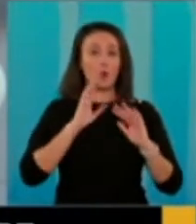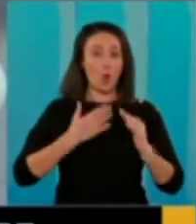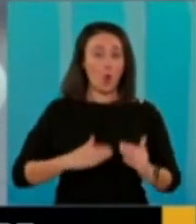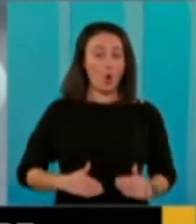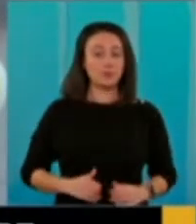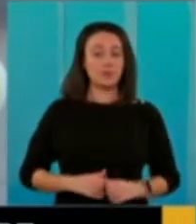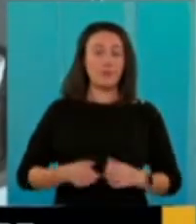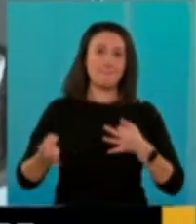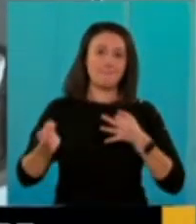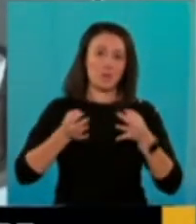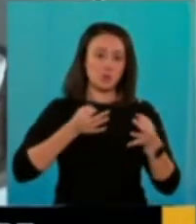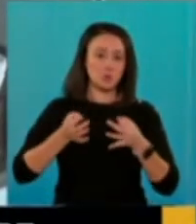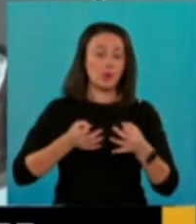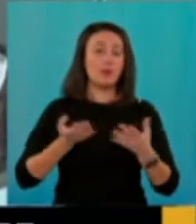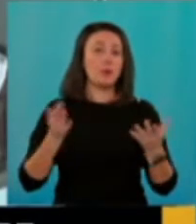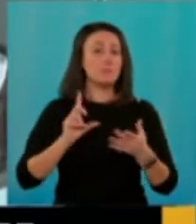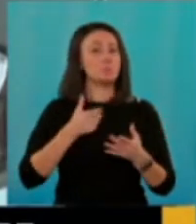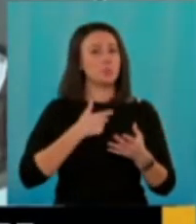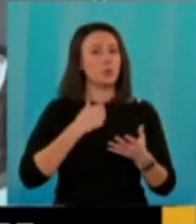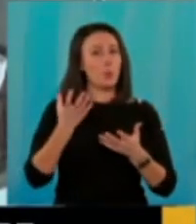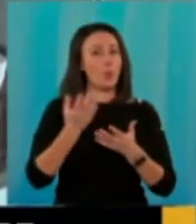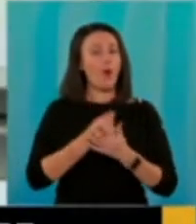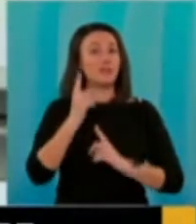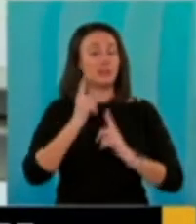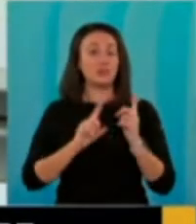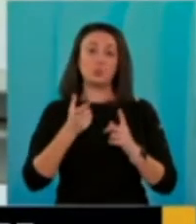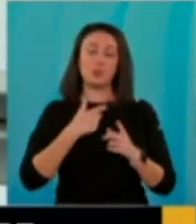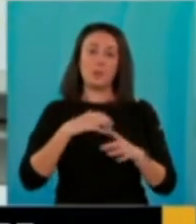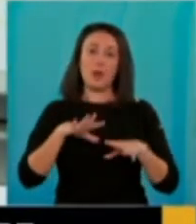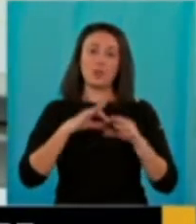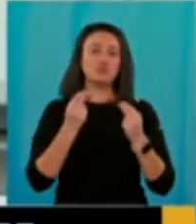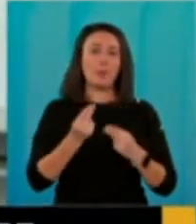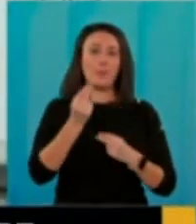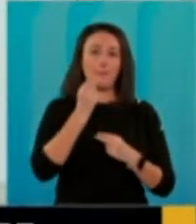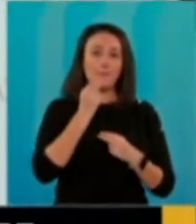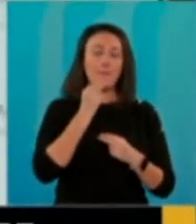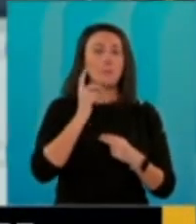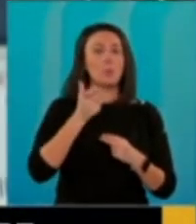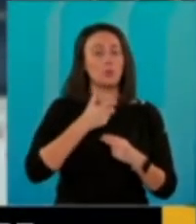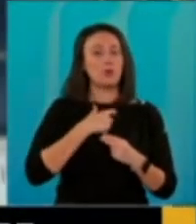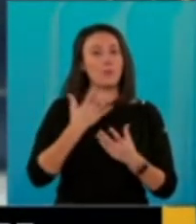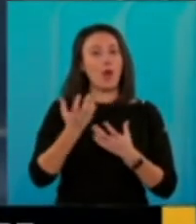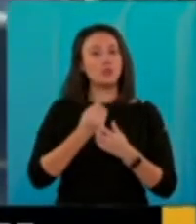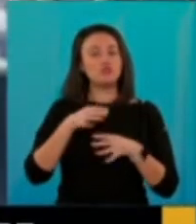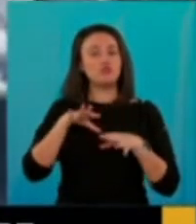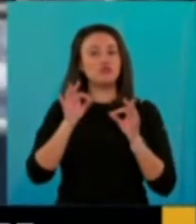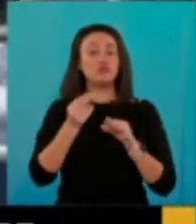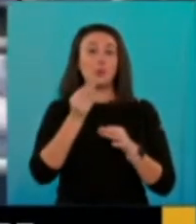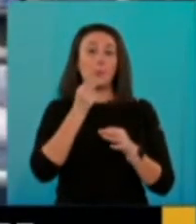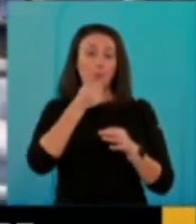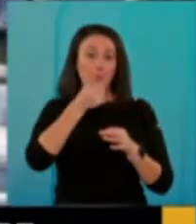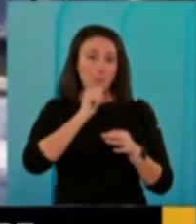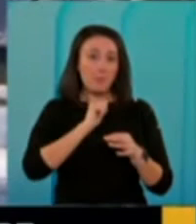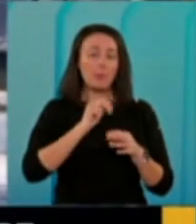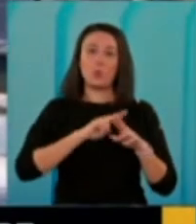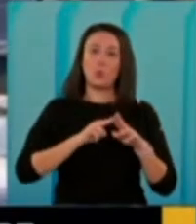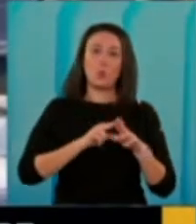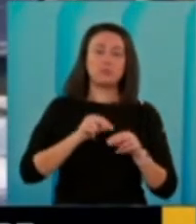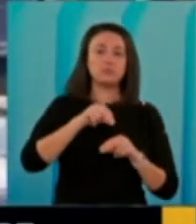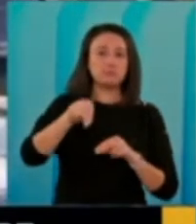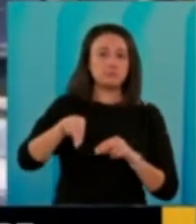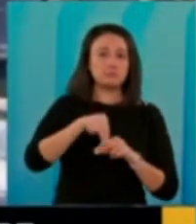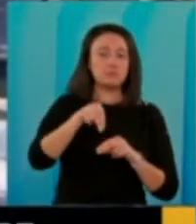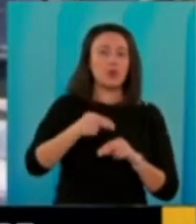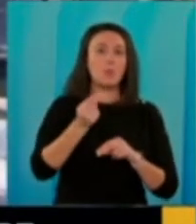organismului. Măsurile pe care le putem lua, dacă putem alege ce mâncăm, putem alege ce bem, modul în care ne preparăm